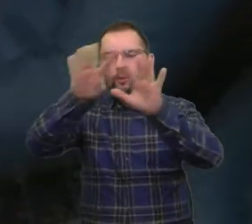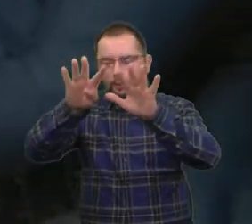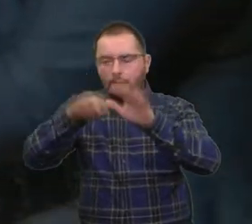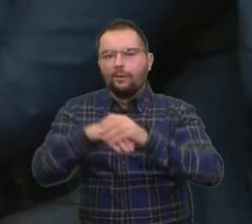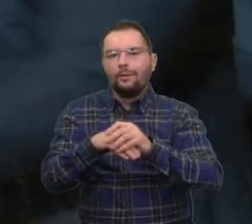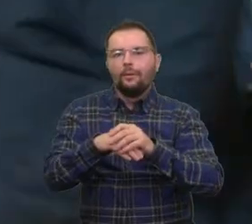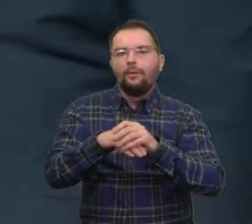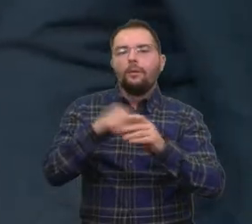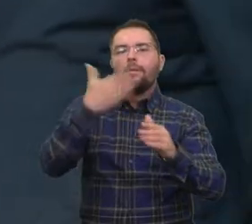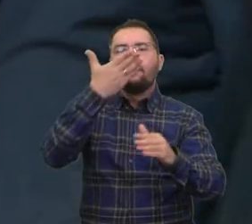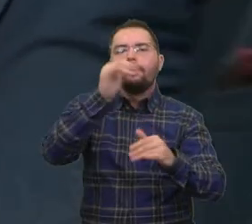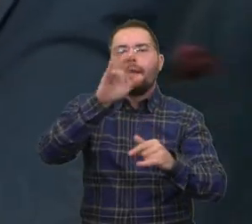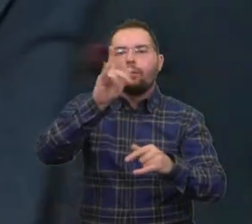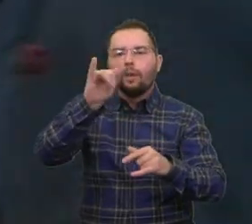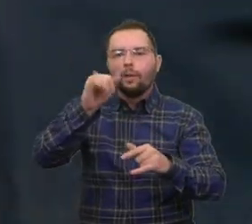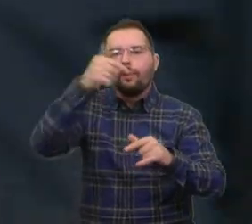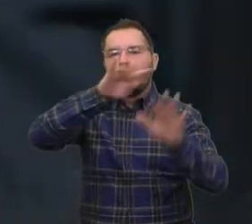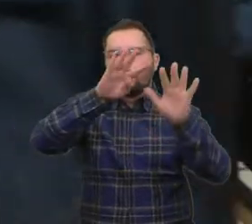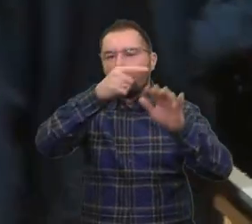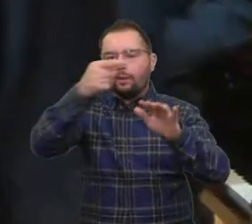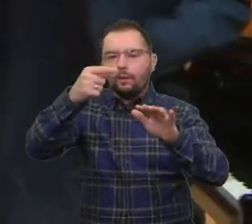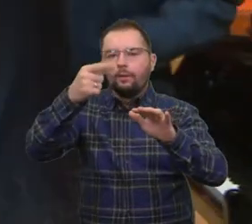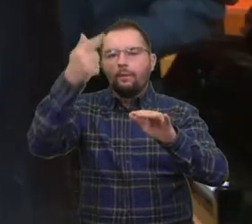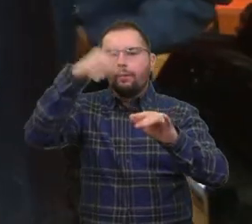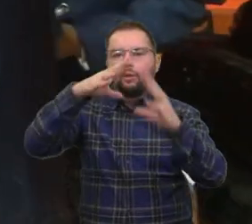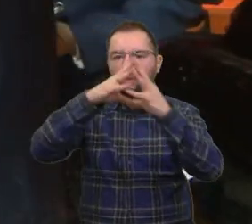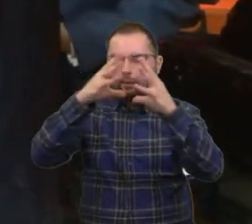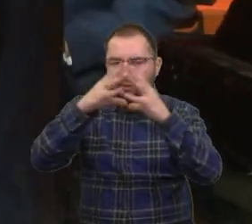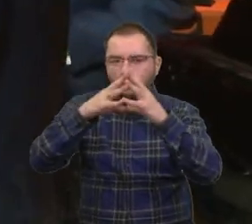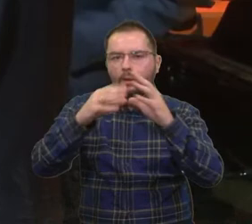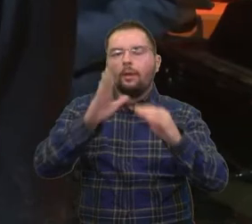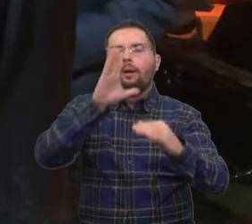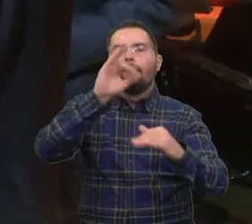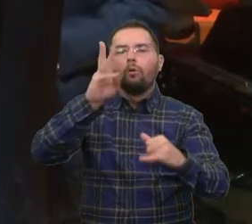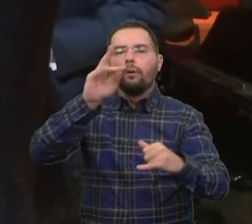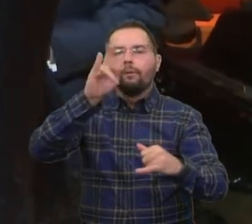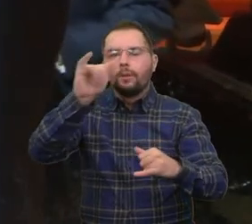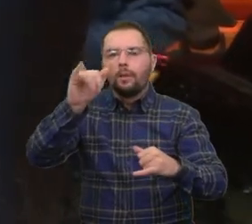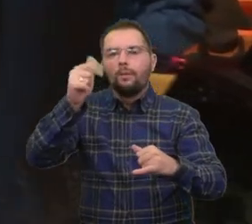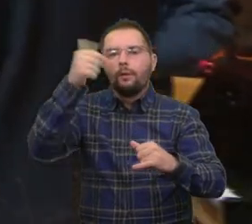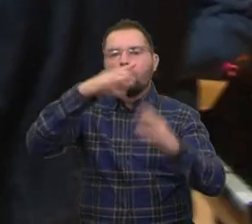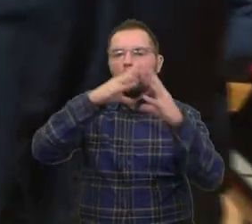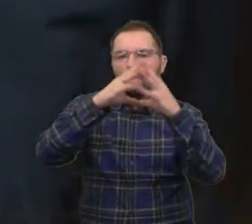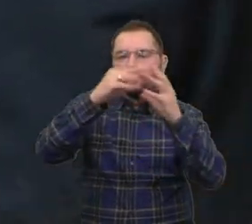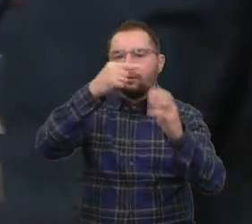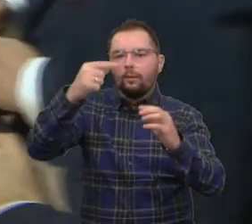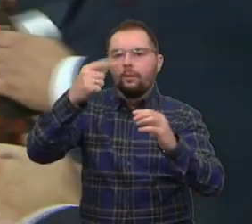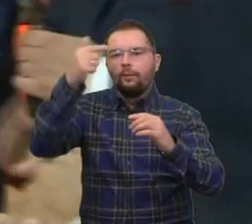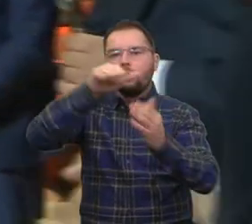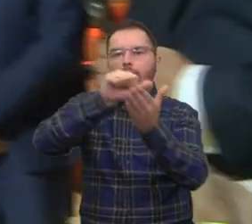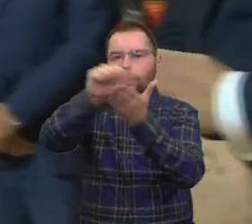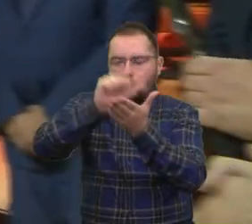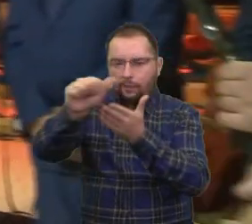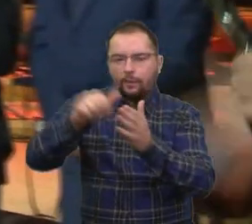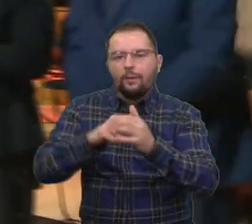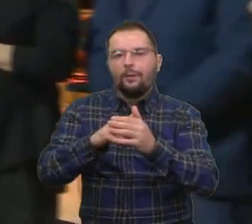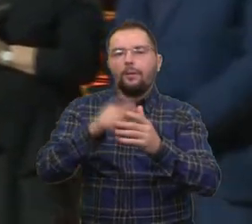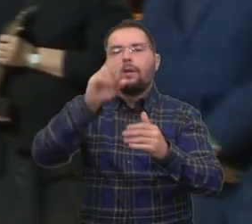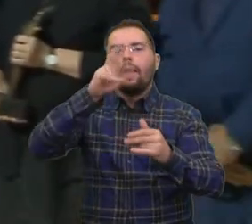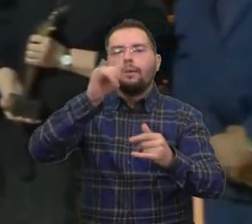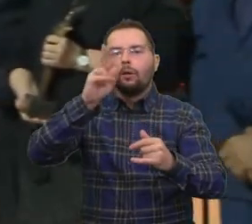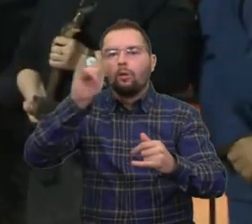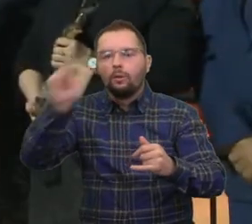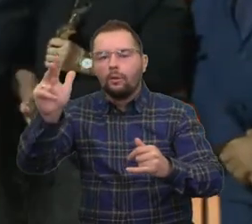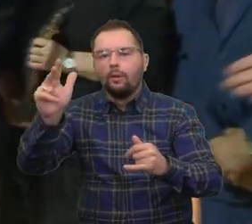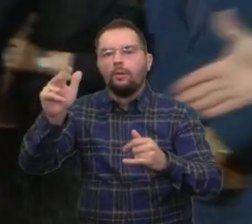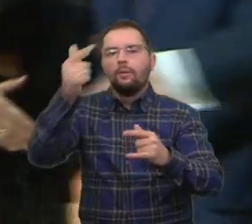2006-2009, Michał Czarski 2009-2010, Bogusław Śmigielski 2010-2011, Andrzej